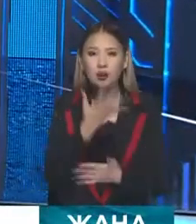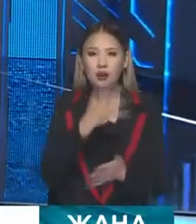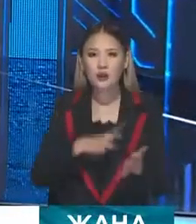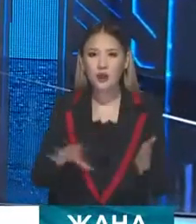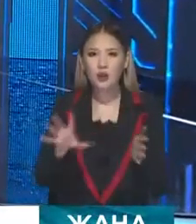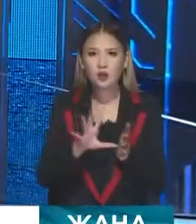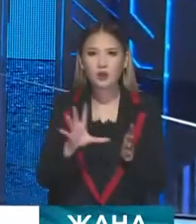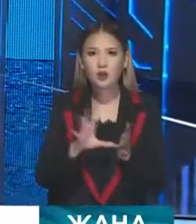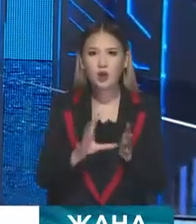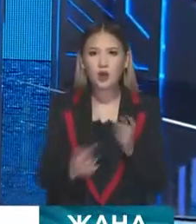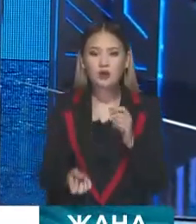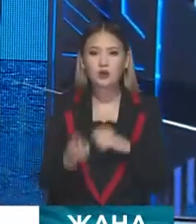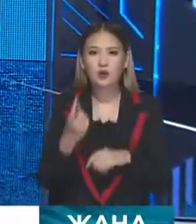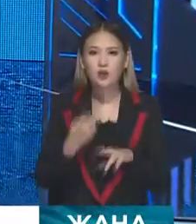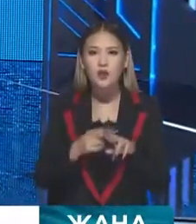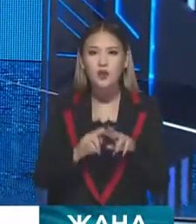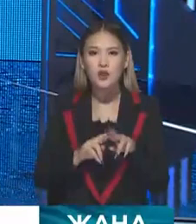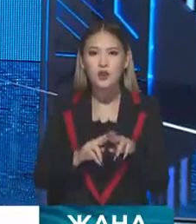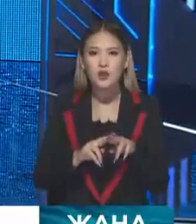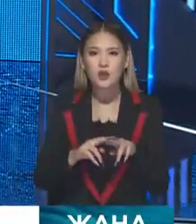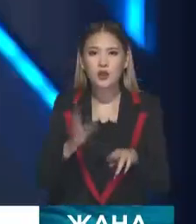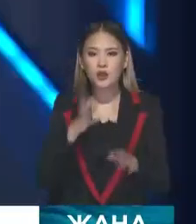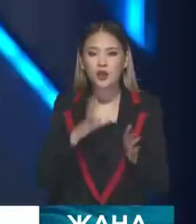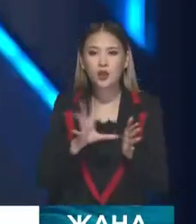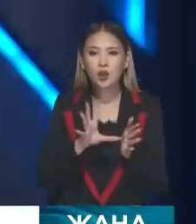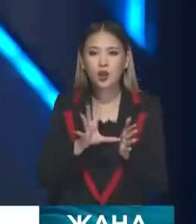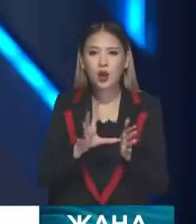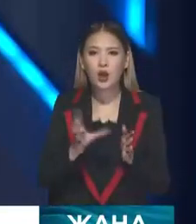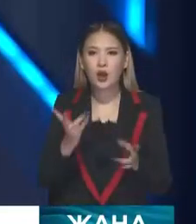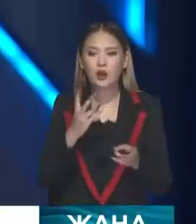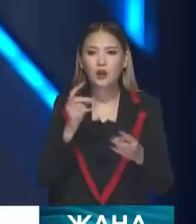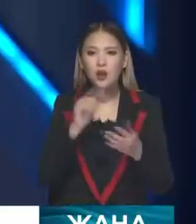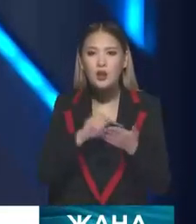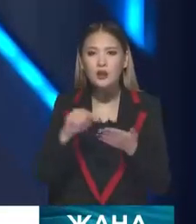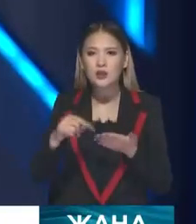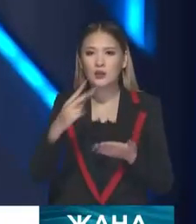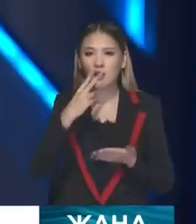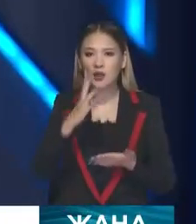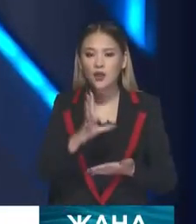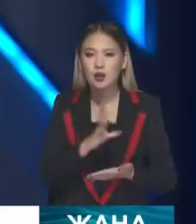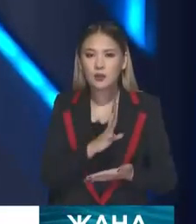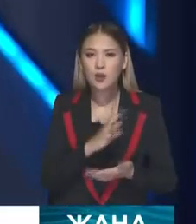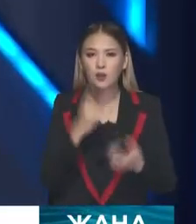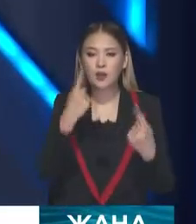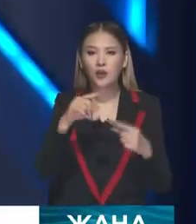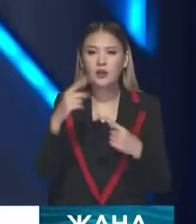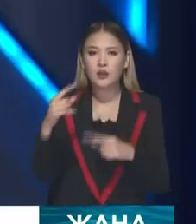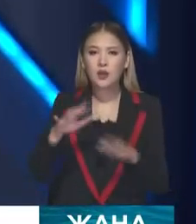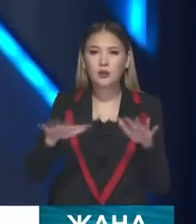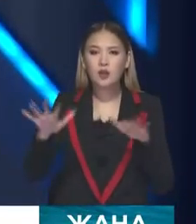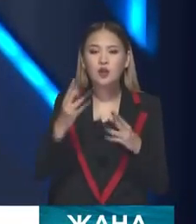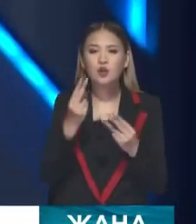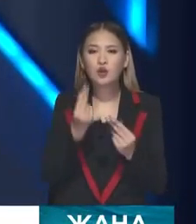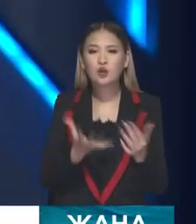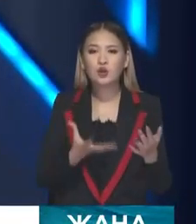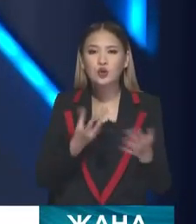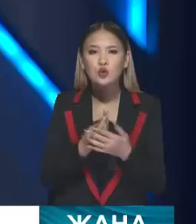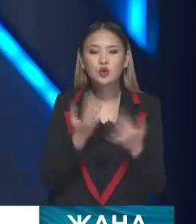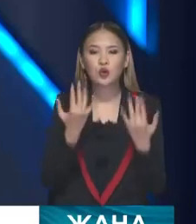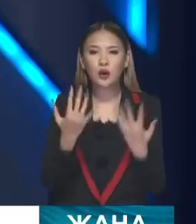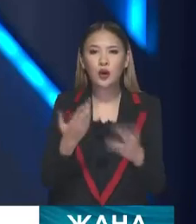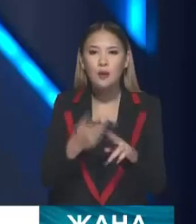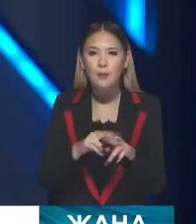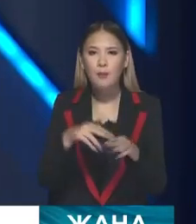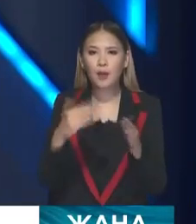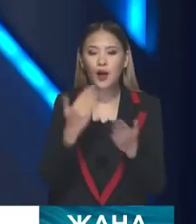жоқтығы. Потому что бізде жаңа технологияларға біз қарап, біз анализ жасадық. Мысалға басқа елдер қанша ақша бөледі. Мысалға егер